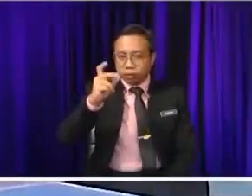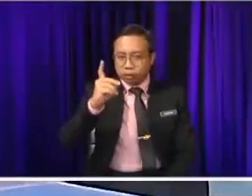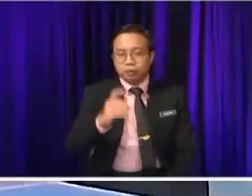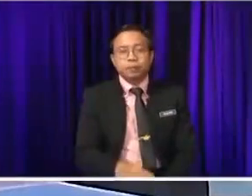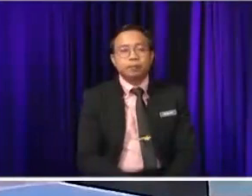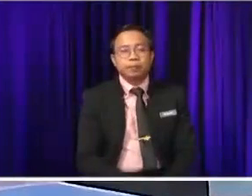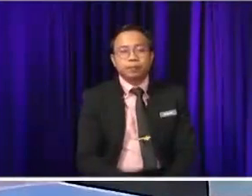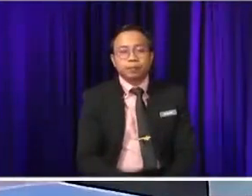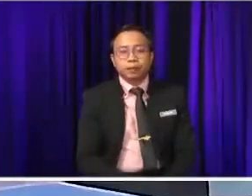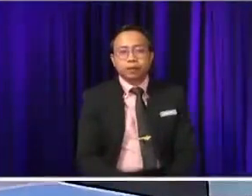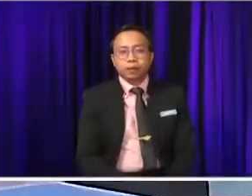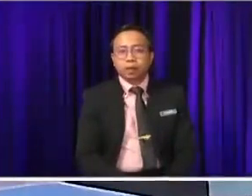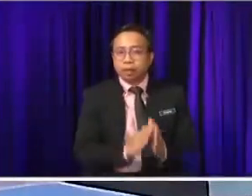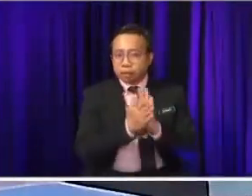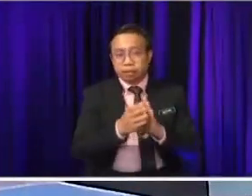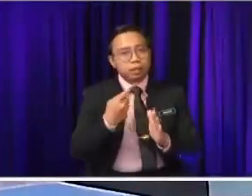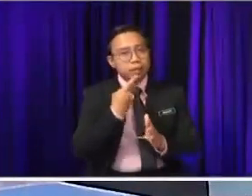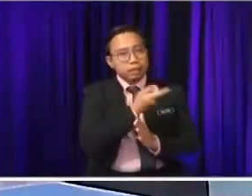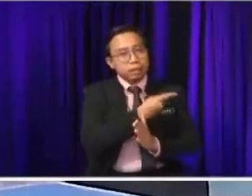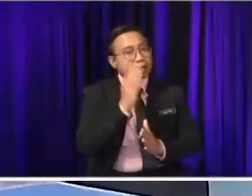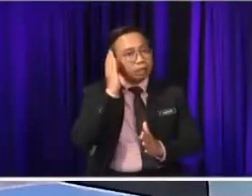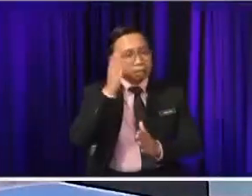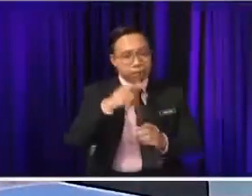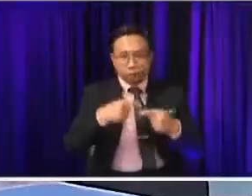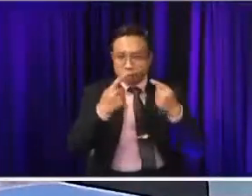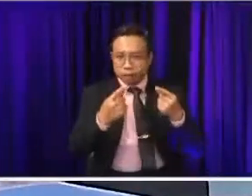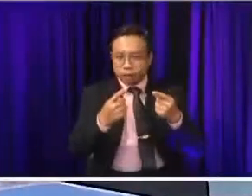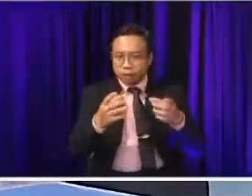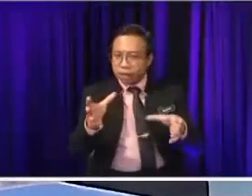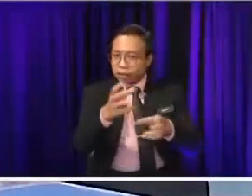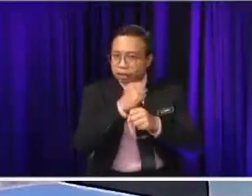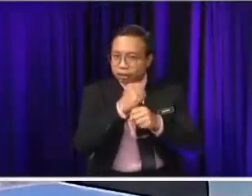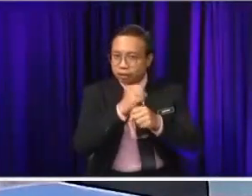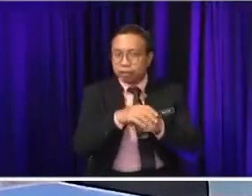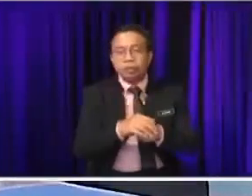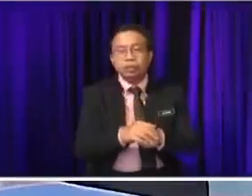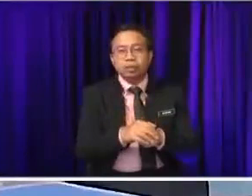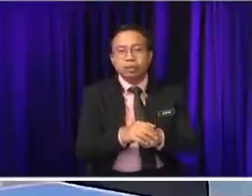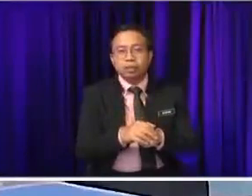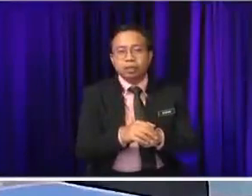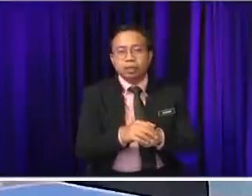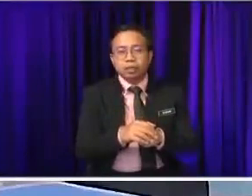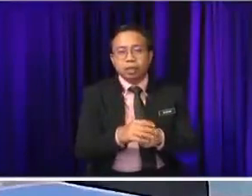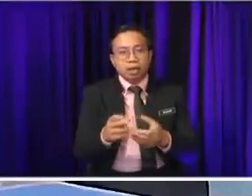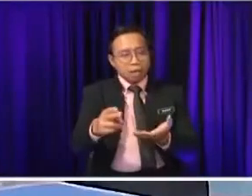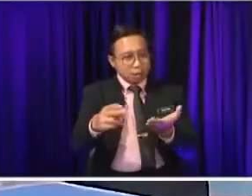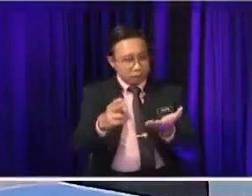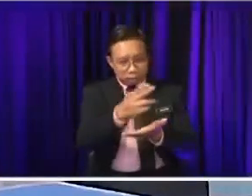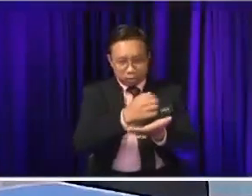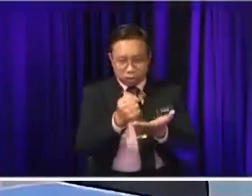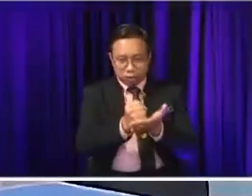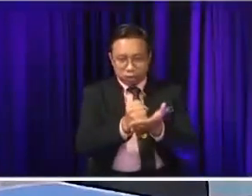Oke jadi kita akan pergi ke pada analisis pentaksiran menganalisis hasil karya